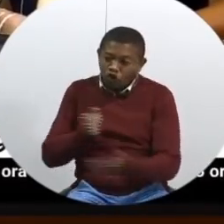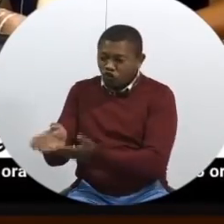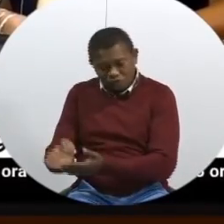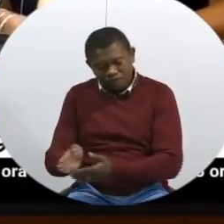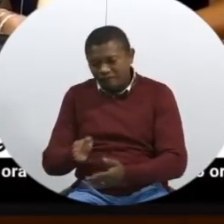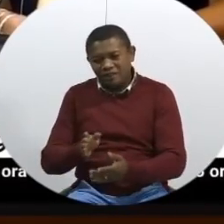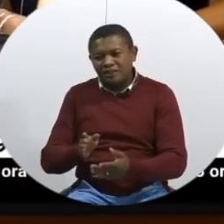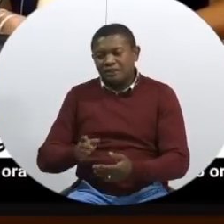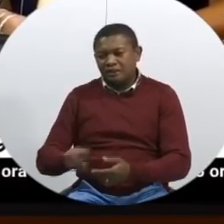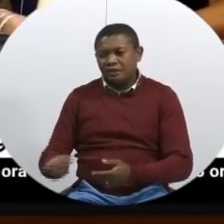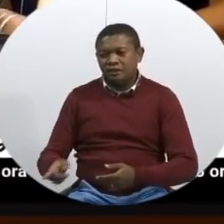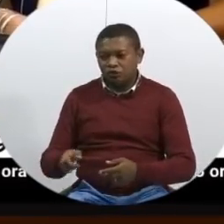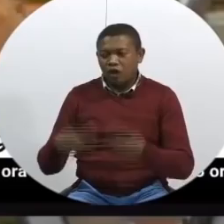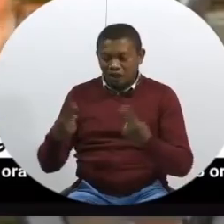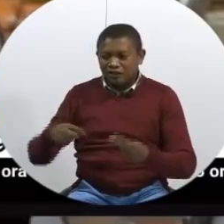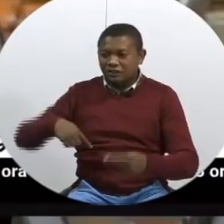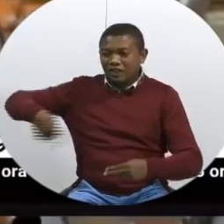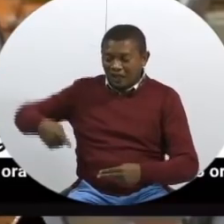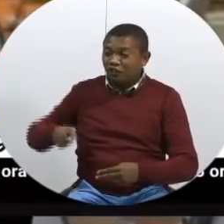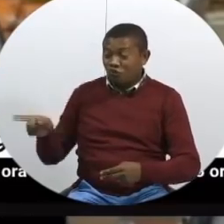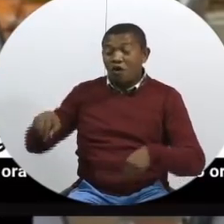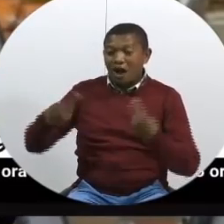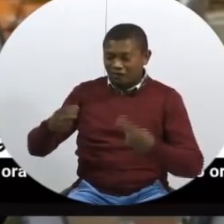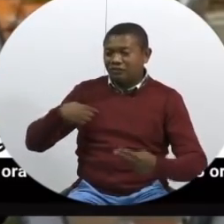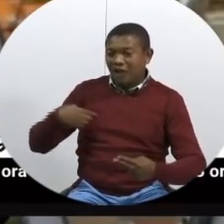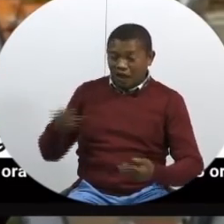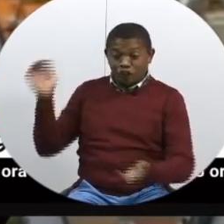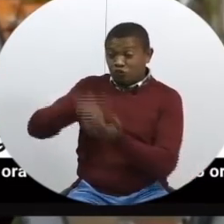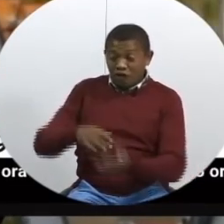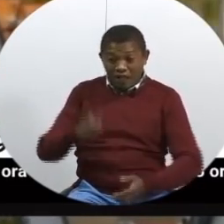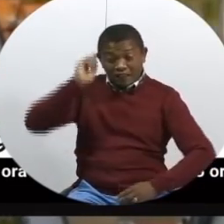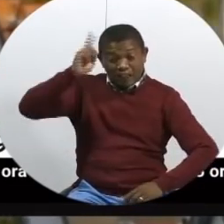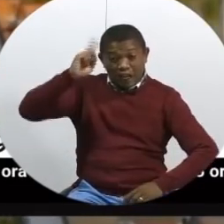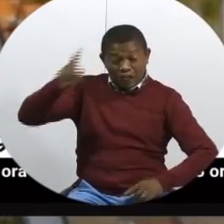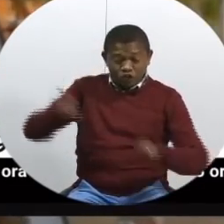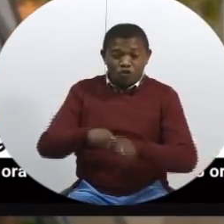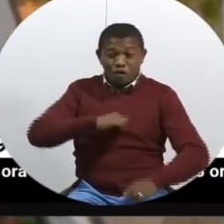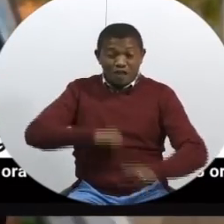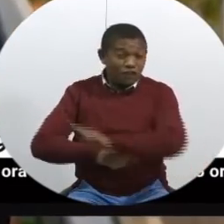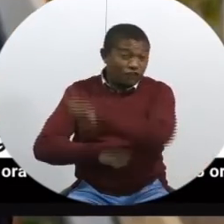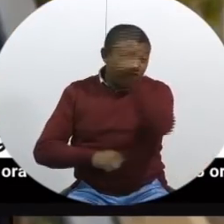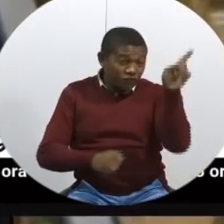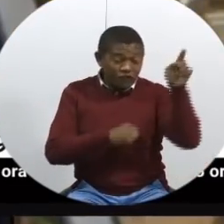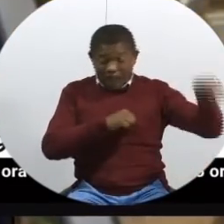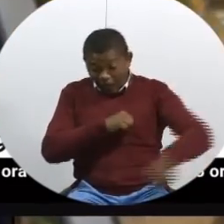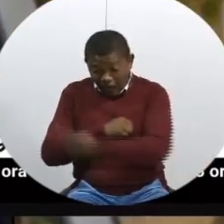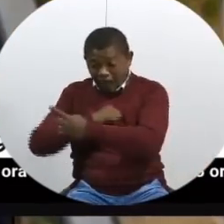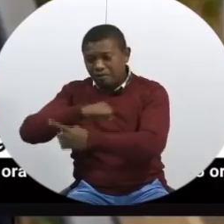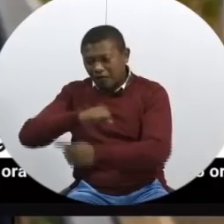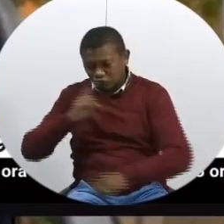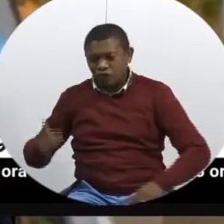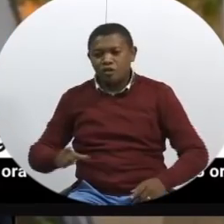amin'izao a valanaretin'izao. Izay no nahatonga anahy ho tonga eto, tonga eto foana, ary miasa andro aman'alina mba hahafahantsika miatrika an'izao